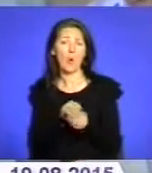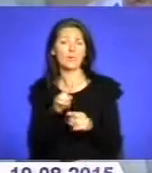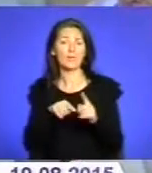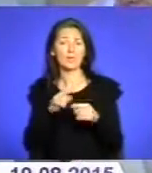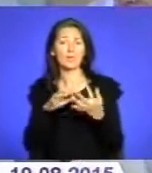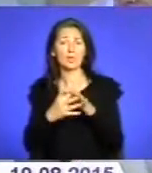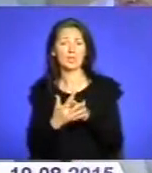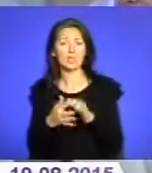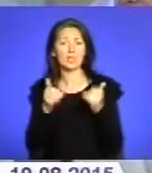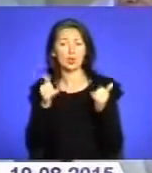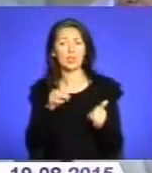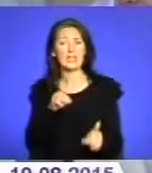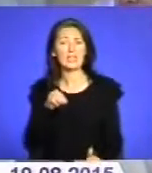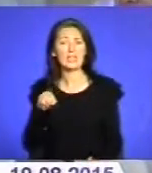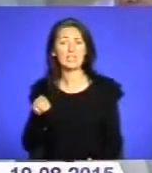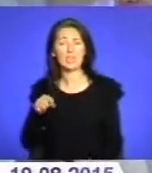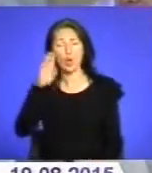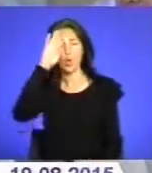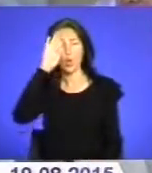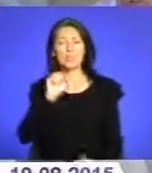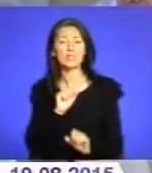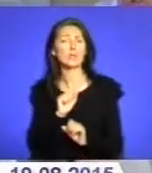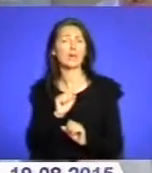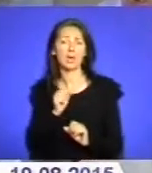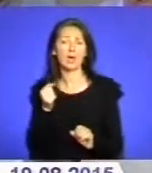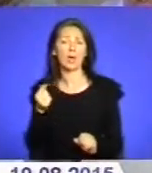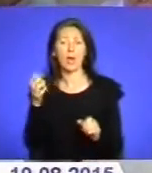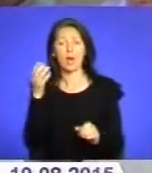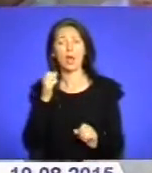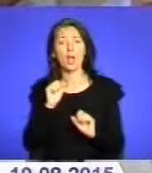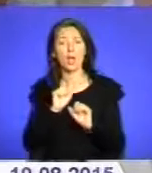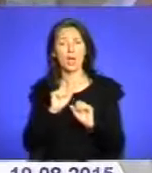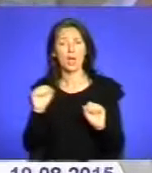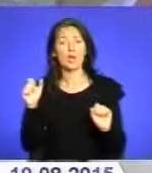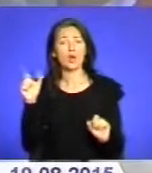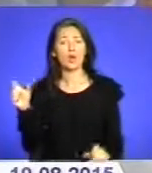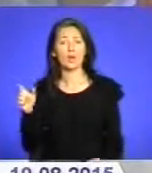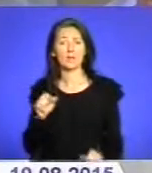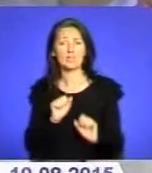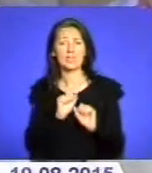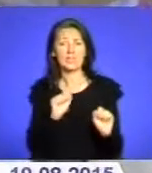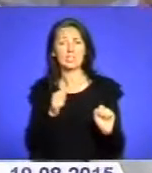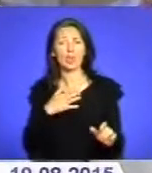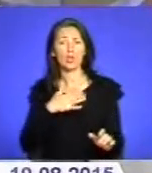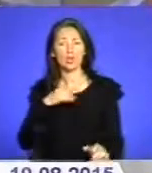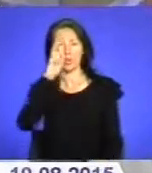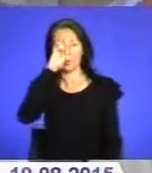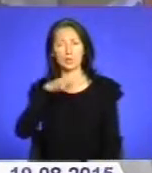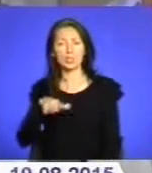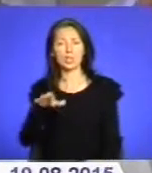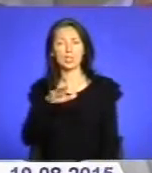тисячі хлопців, героїв, захищають нашу державу.